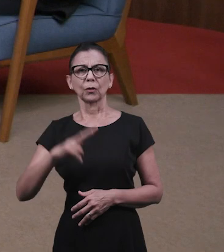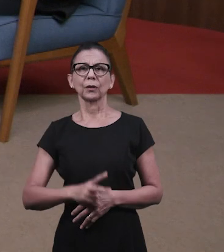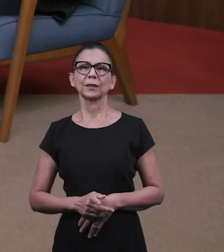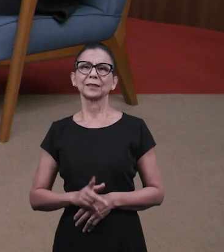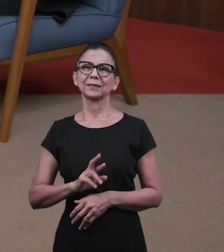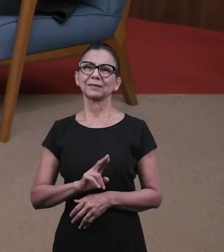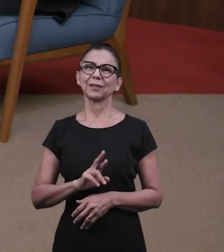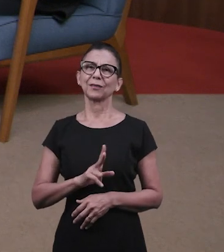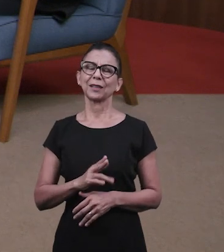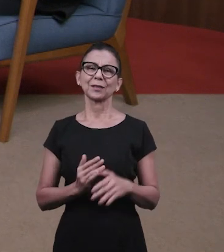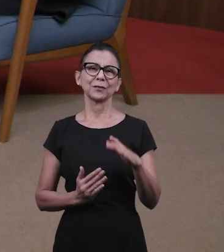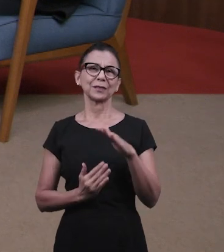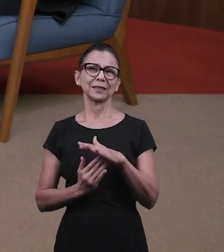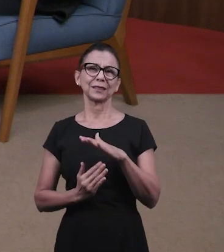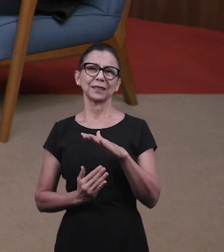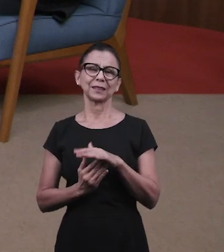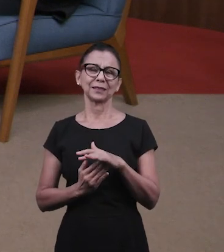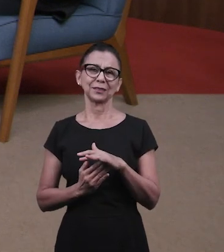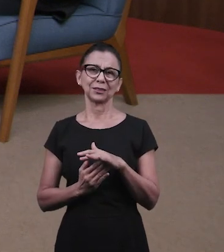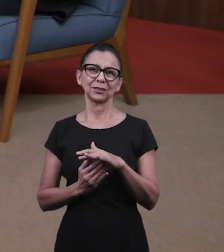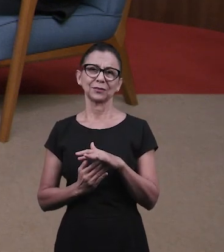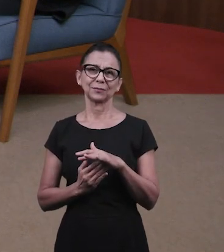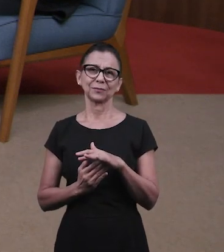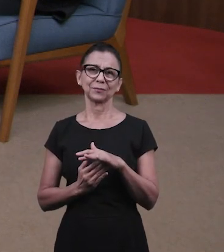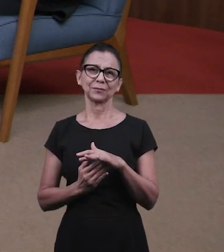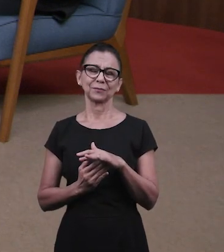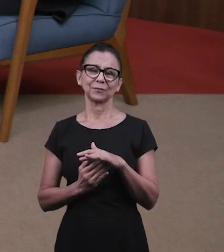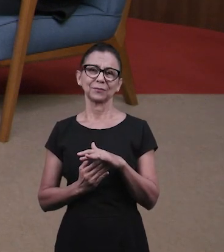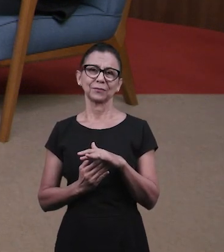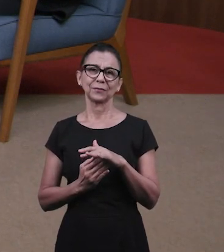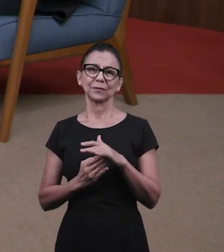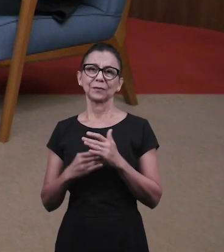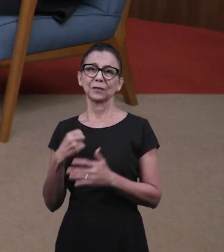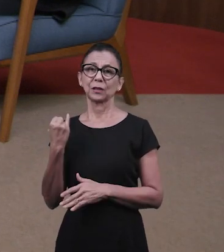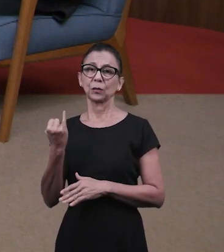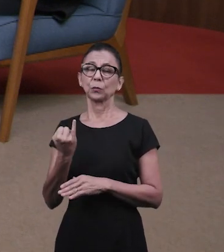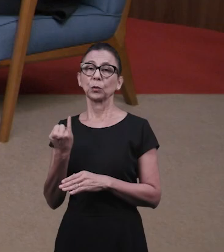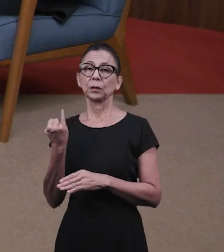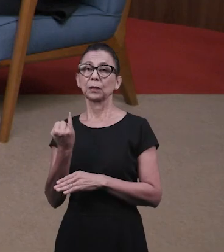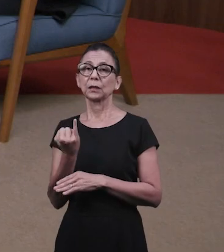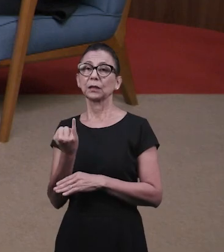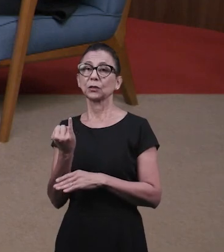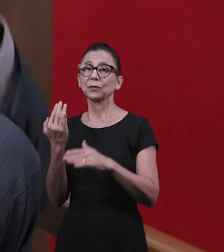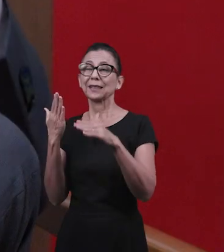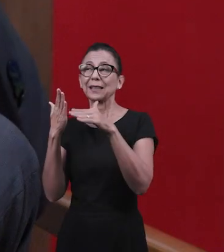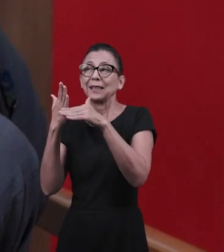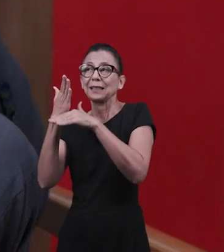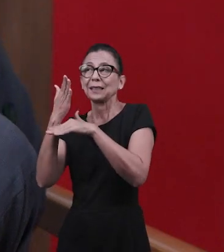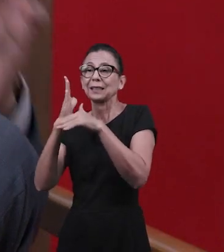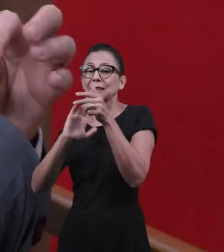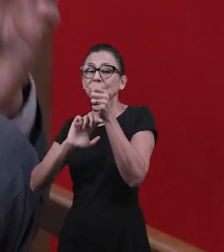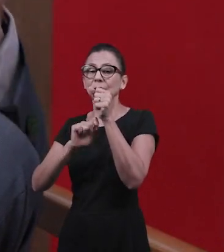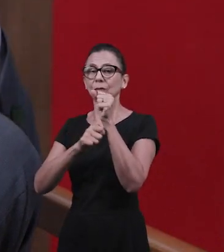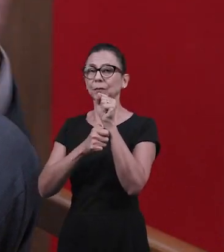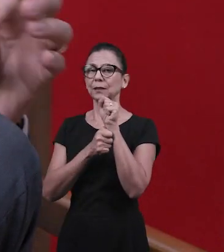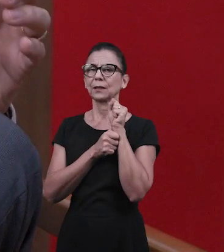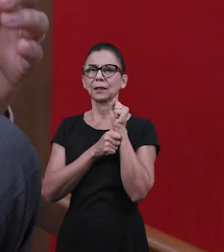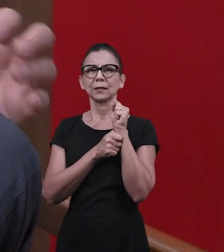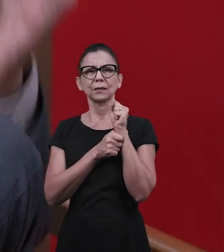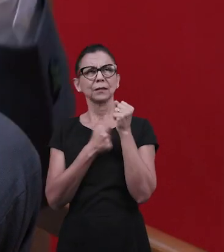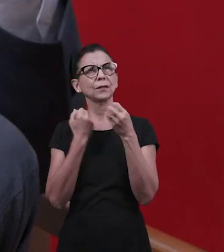et cela, comme le pasteur Daniel vient de dire, seulement par la révélation du Saint-Esprit. Maintenant, vous